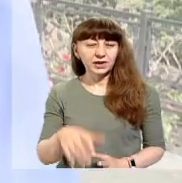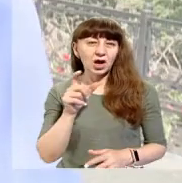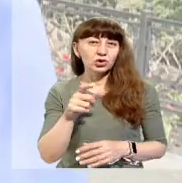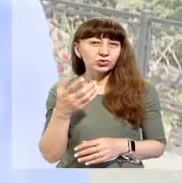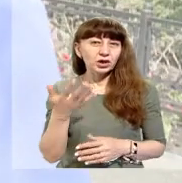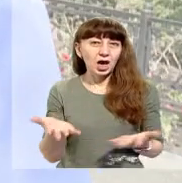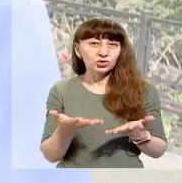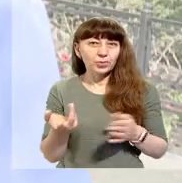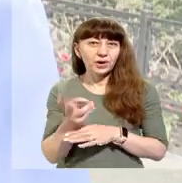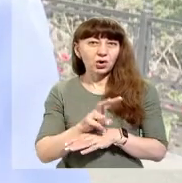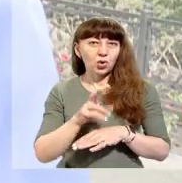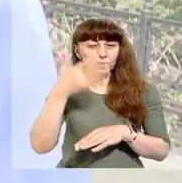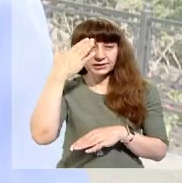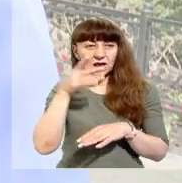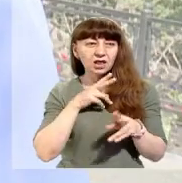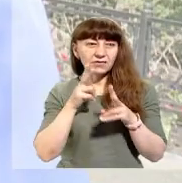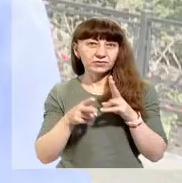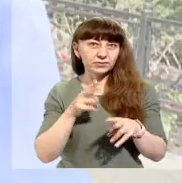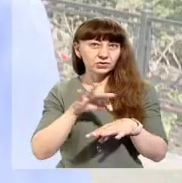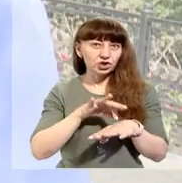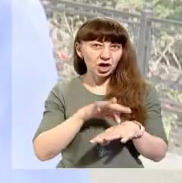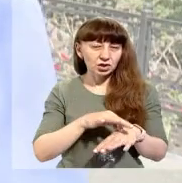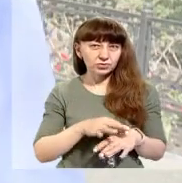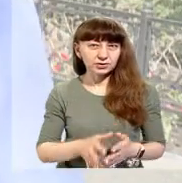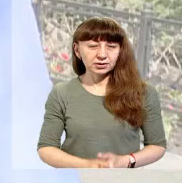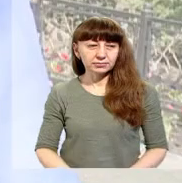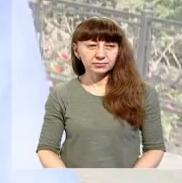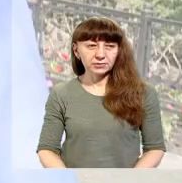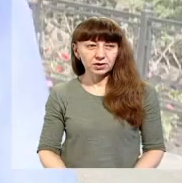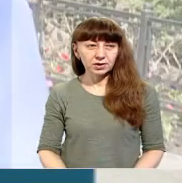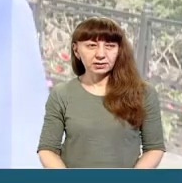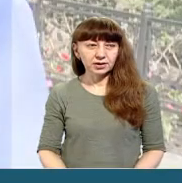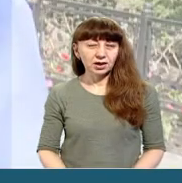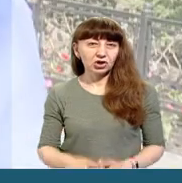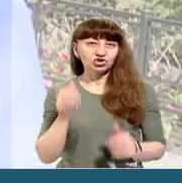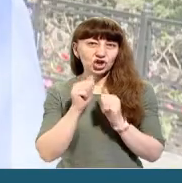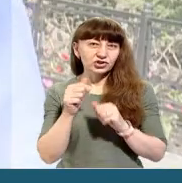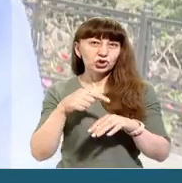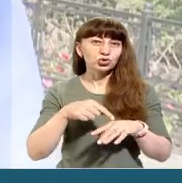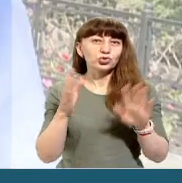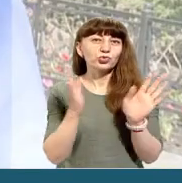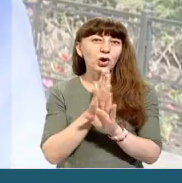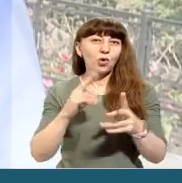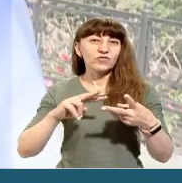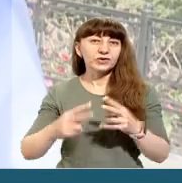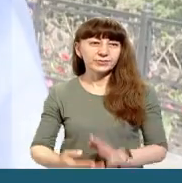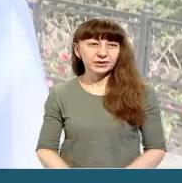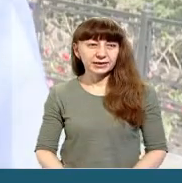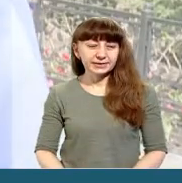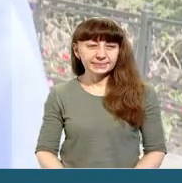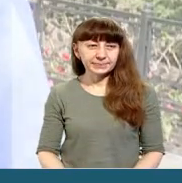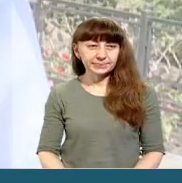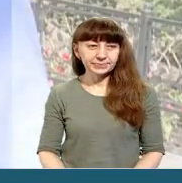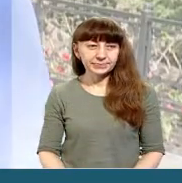Ауа райына тәуелді адамдарды көбінесе бас ауруы мазалайды. Орта есеппен бізге хабарласқан 100 адам бас ауруы шағымымен келеді. Науқастарда